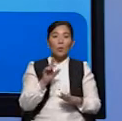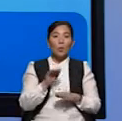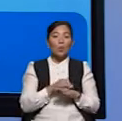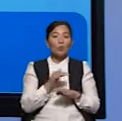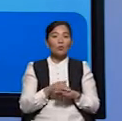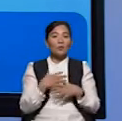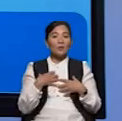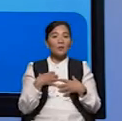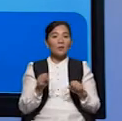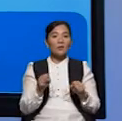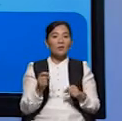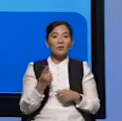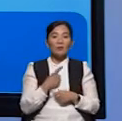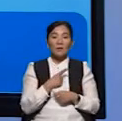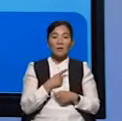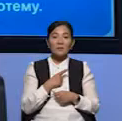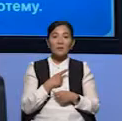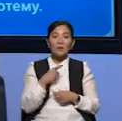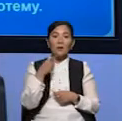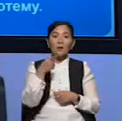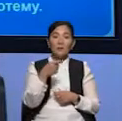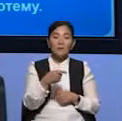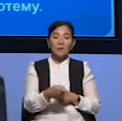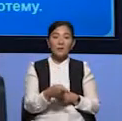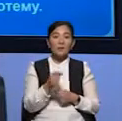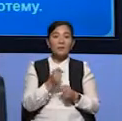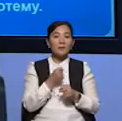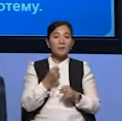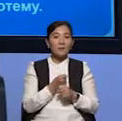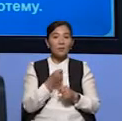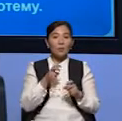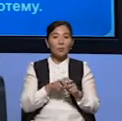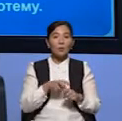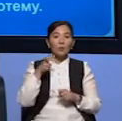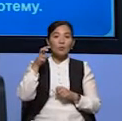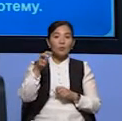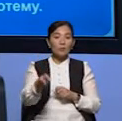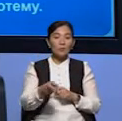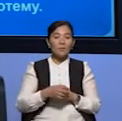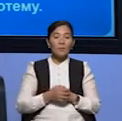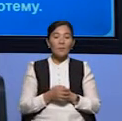Кошке надоело ждать. Она делает прыжок,